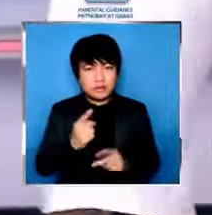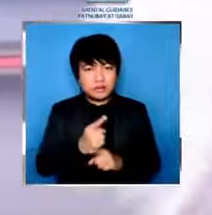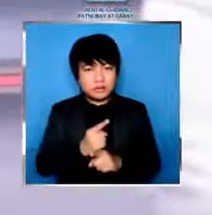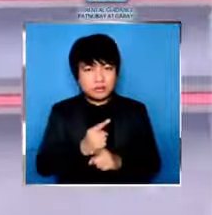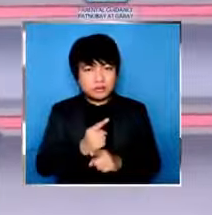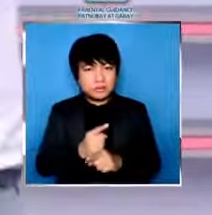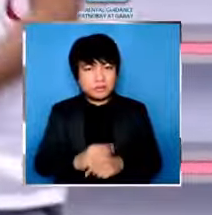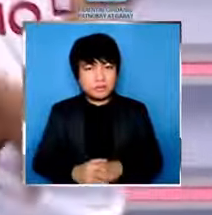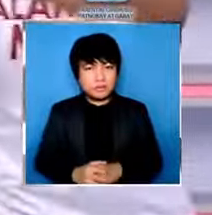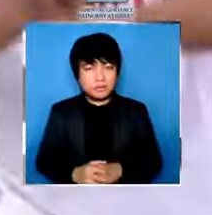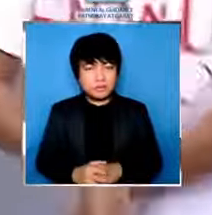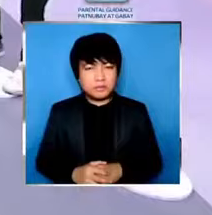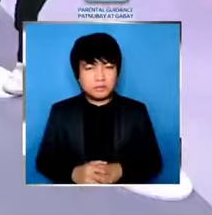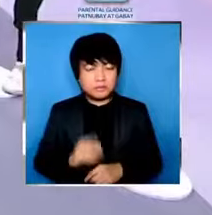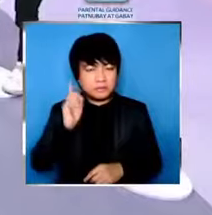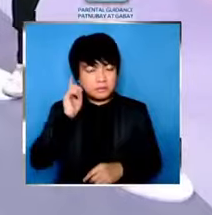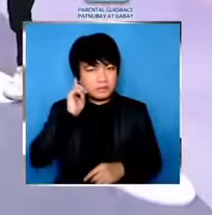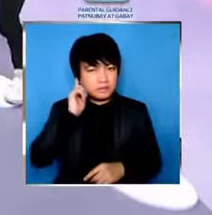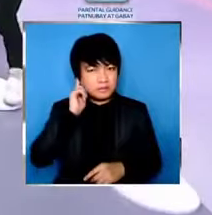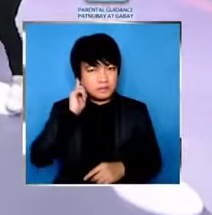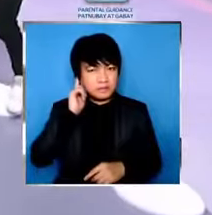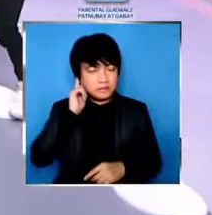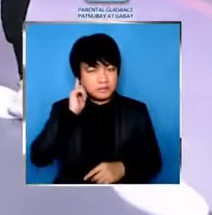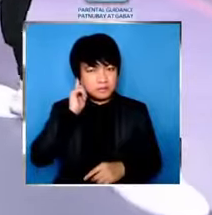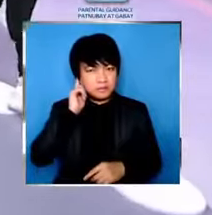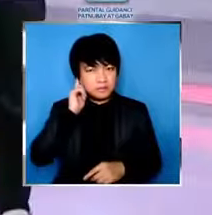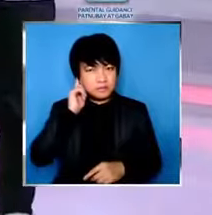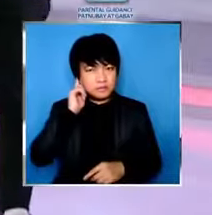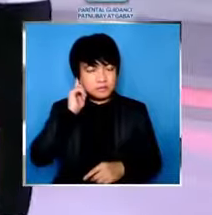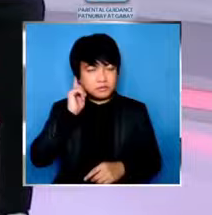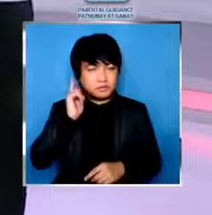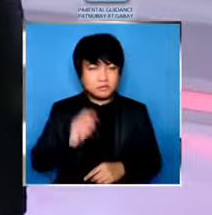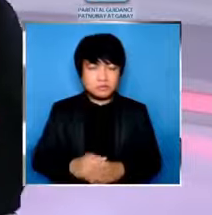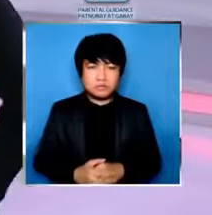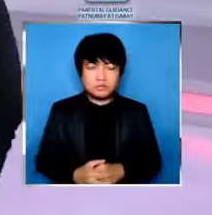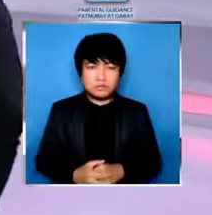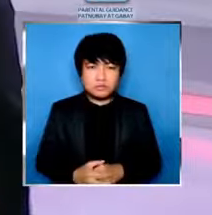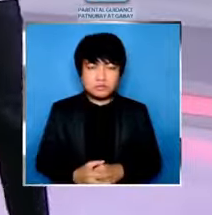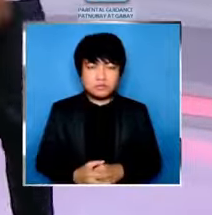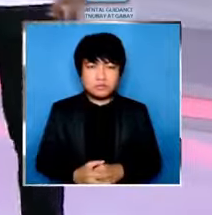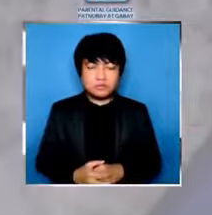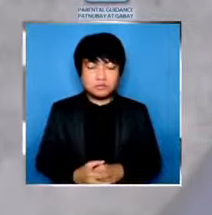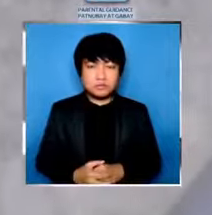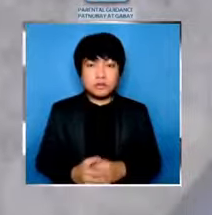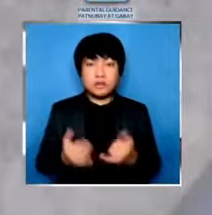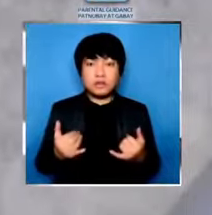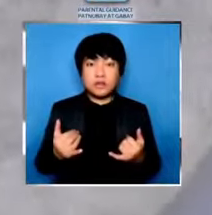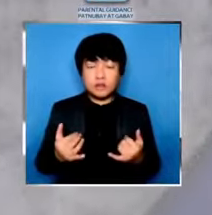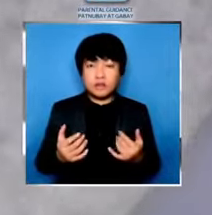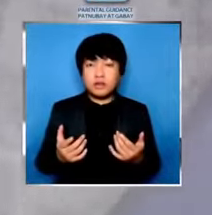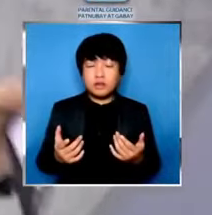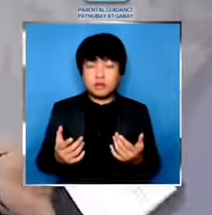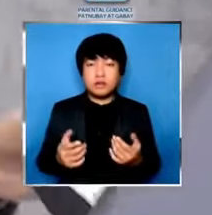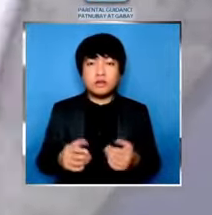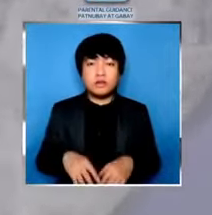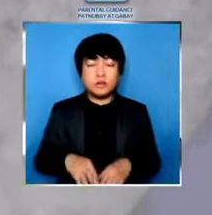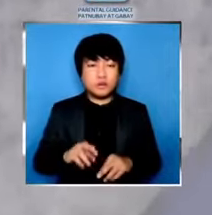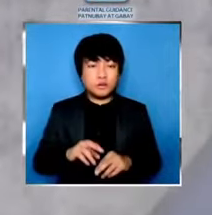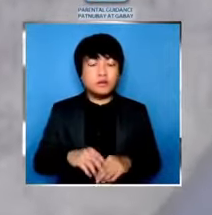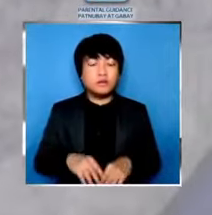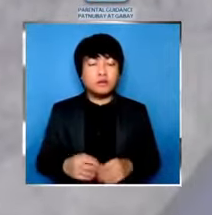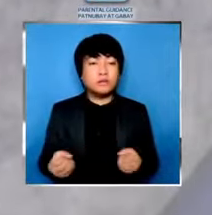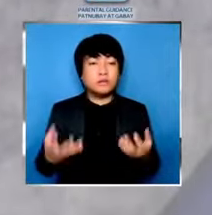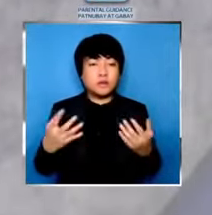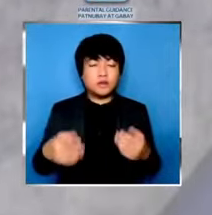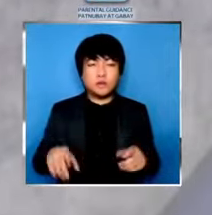correct! Alam niya. Apat. Okay, magandang labanan natin ngayon. Sa inyong punto sa round na to, ang score natin, 561 Warriors, 1 point. At ang South